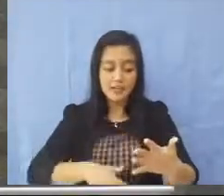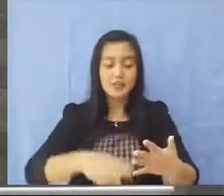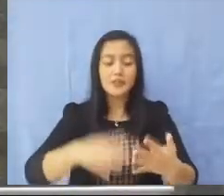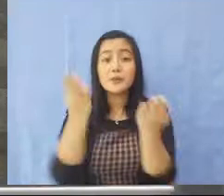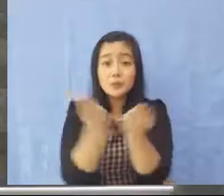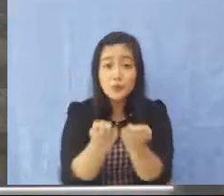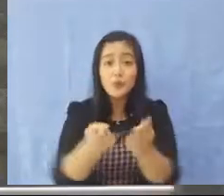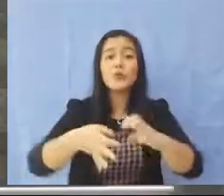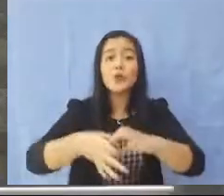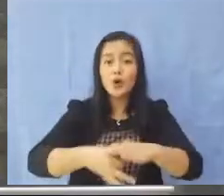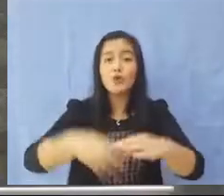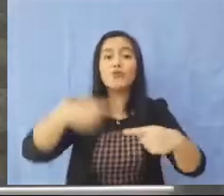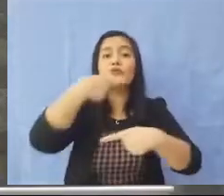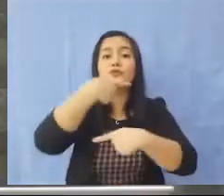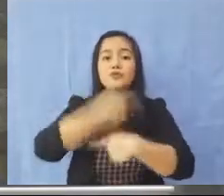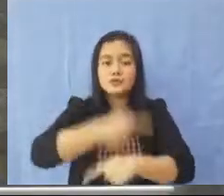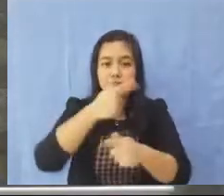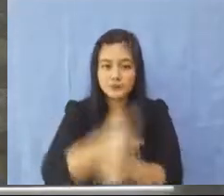nito ay